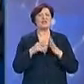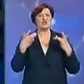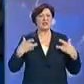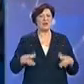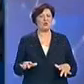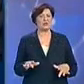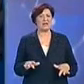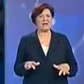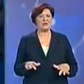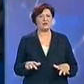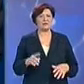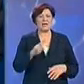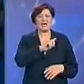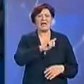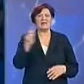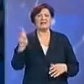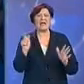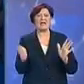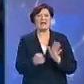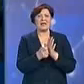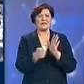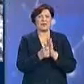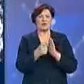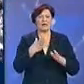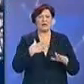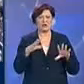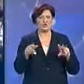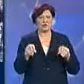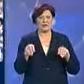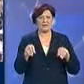Političke neutralnosti, a ne rasprodaja naše zemlje.